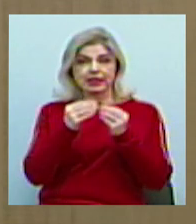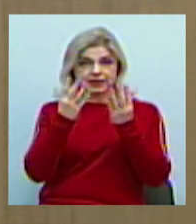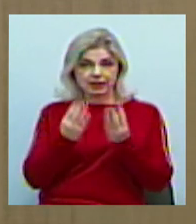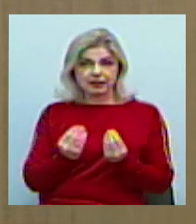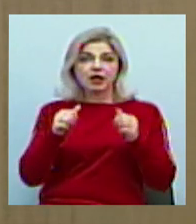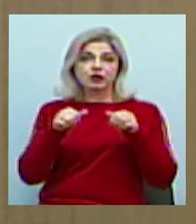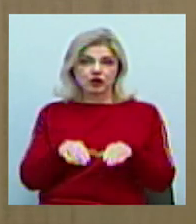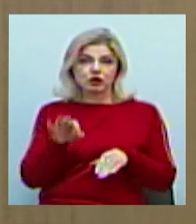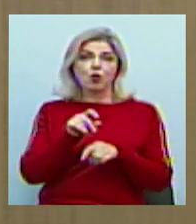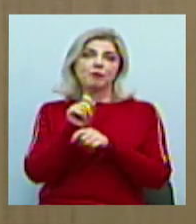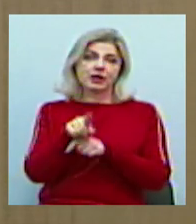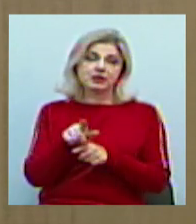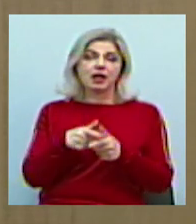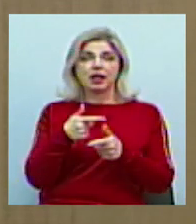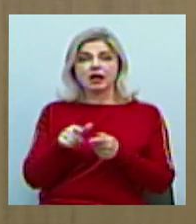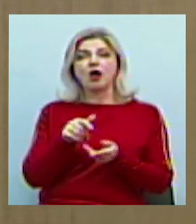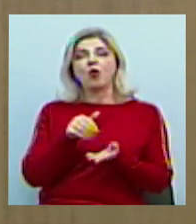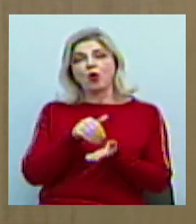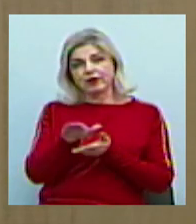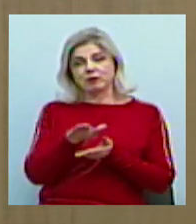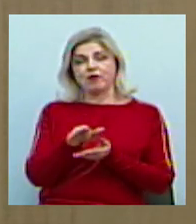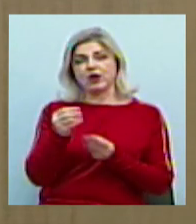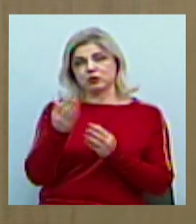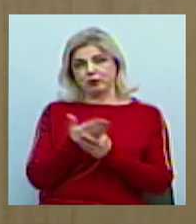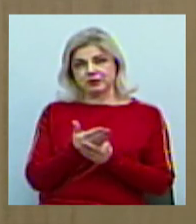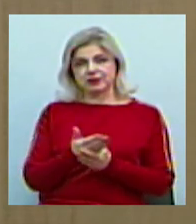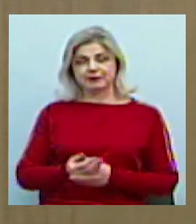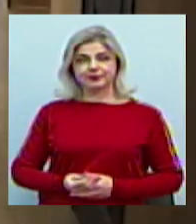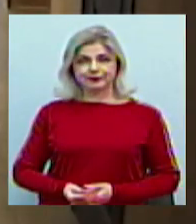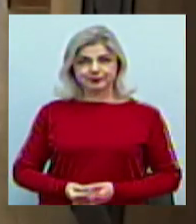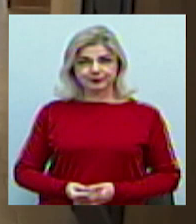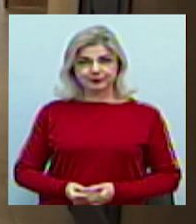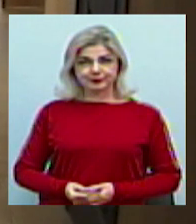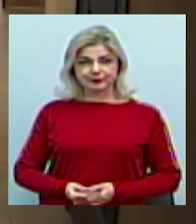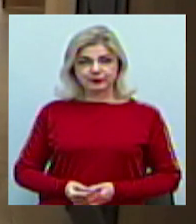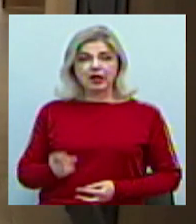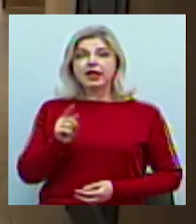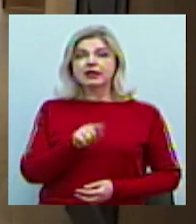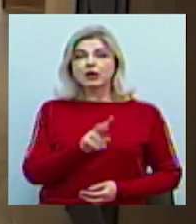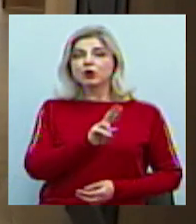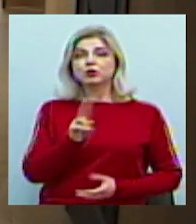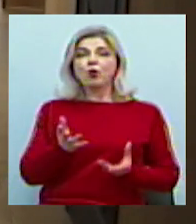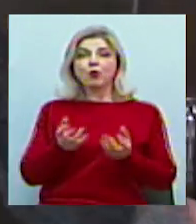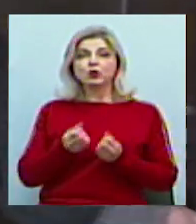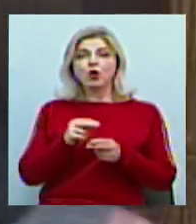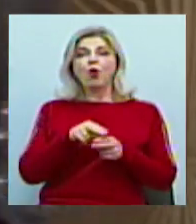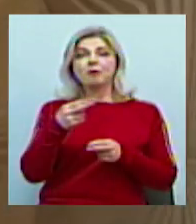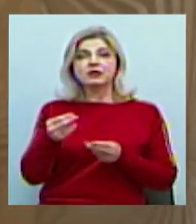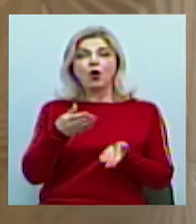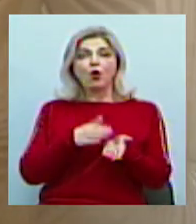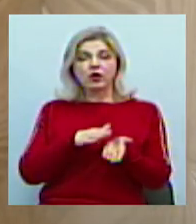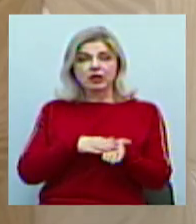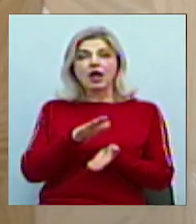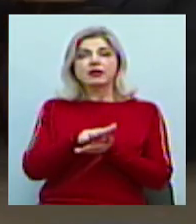приймається рішення про призначення або про відмову в призначенні житлової субсидії. Ті, хто отримає компенсацію готівкою,